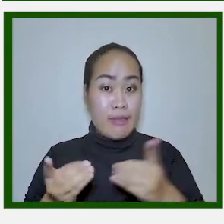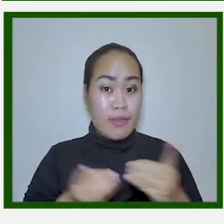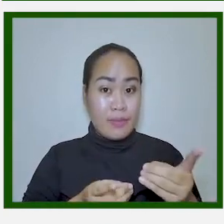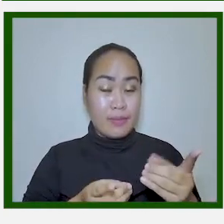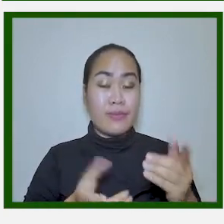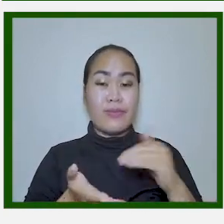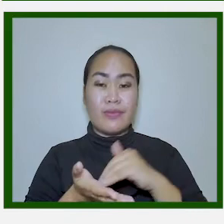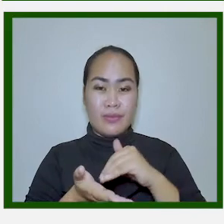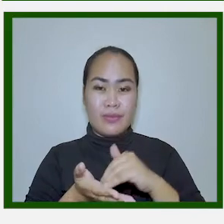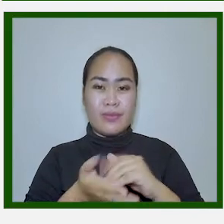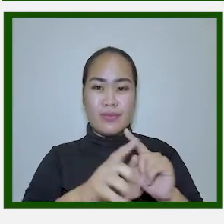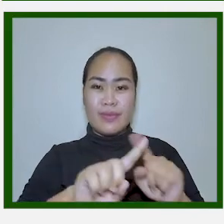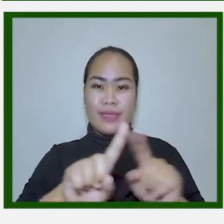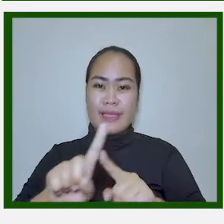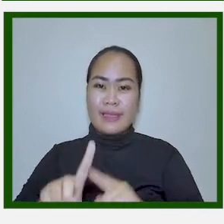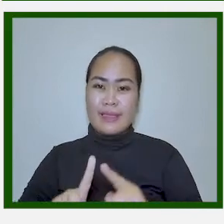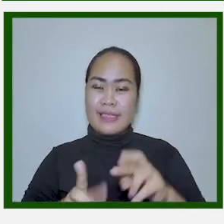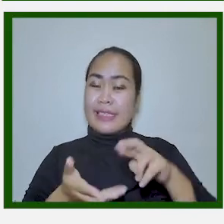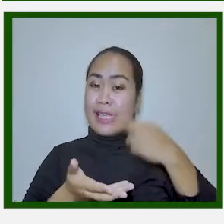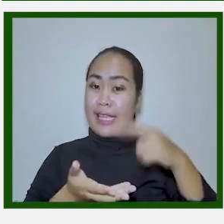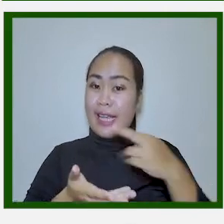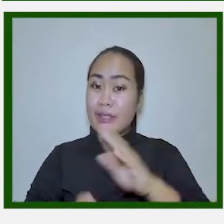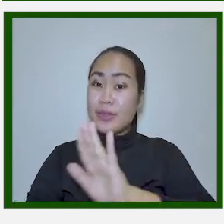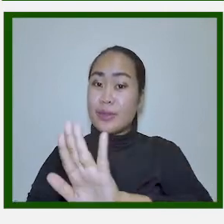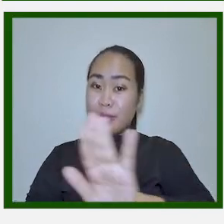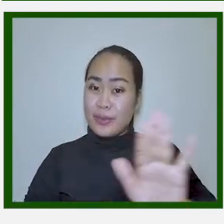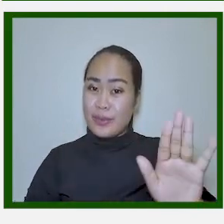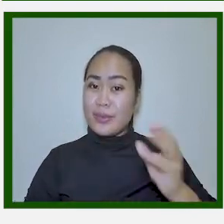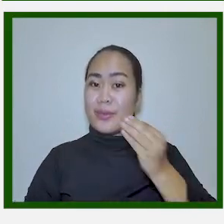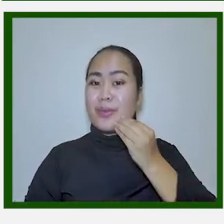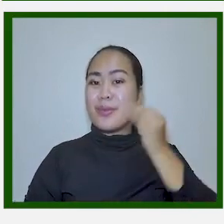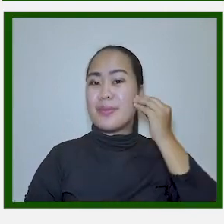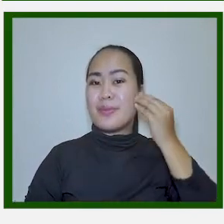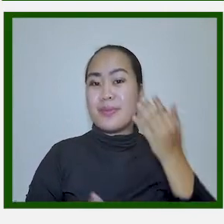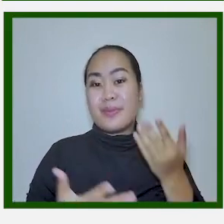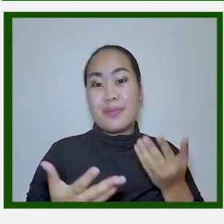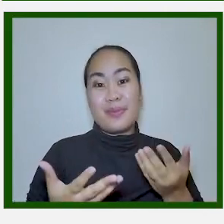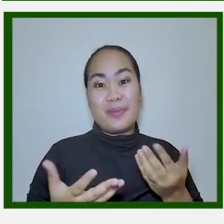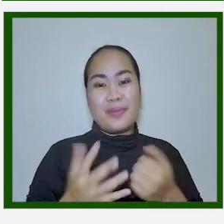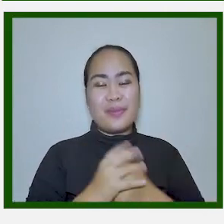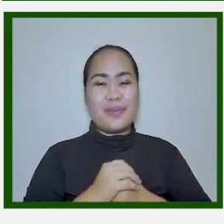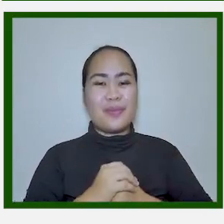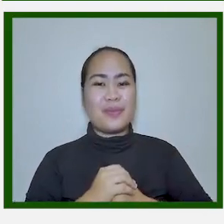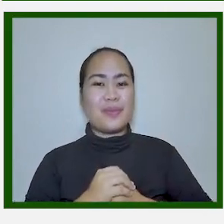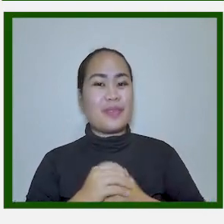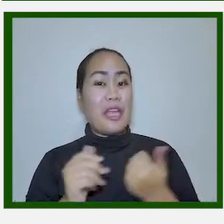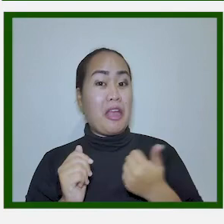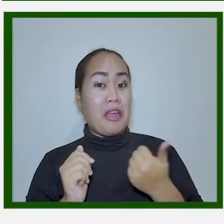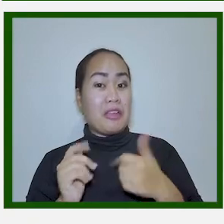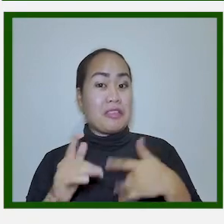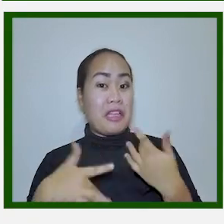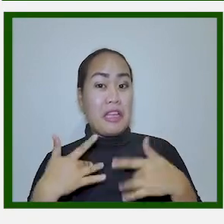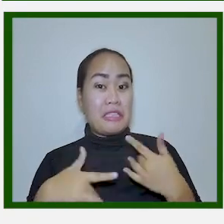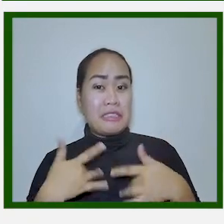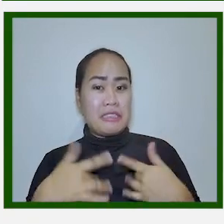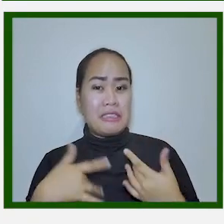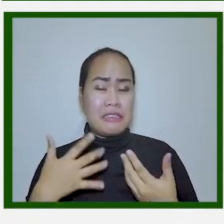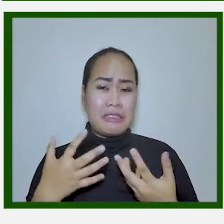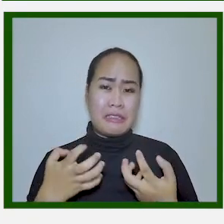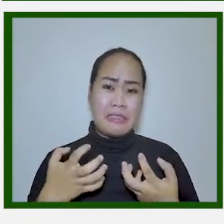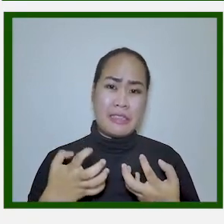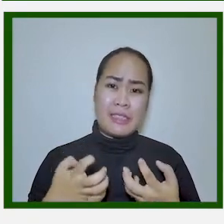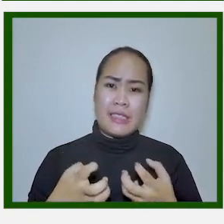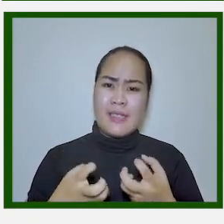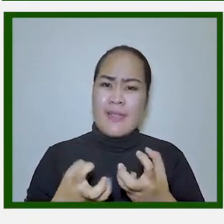tahanan. Although yung iba na talagang excited, 'di ba? Yung iba talagang gigil na eh na makuha, no,